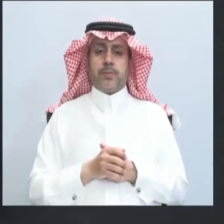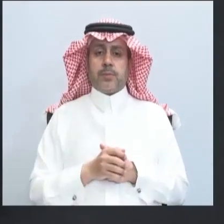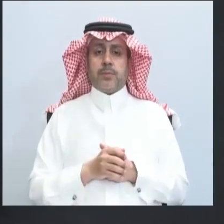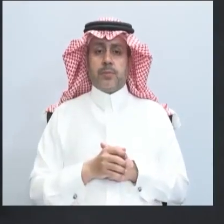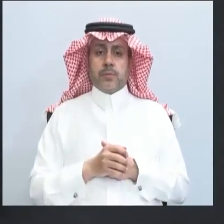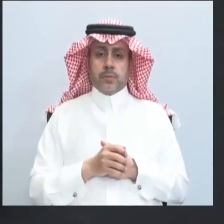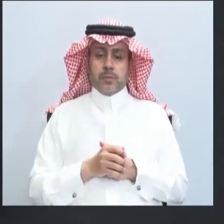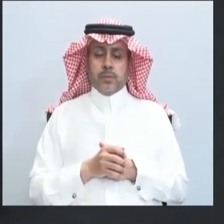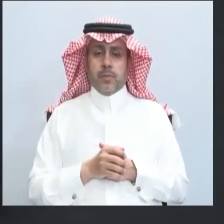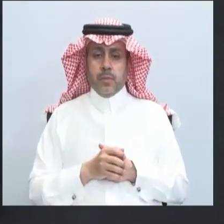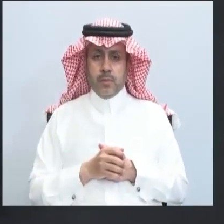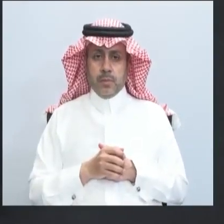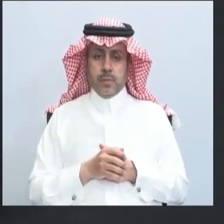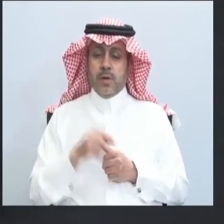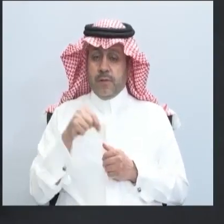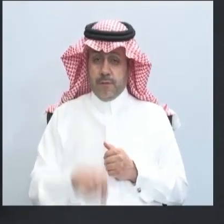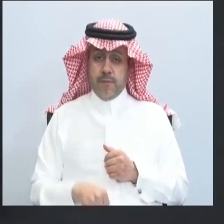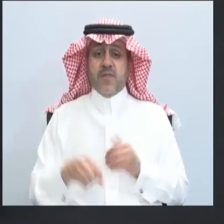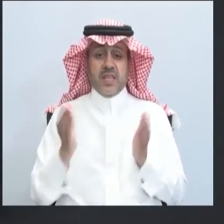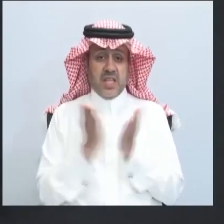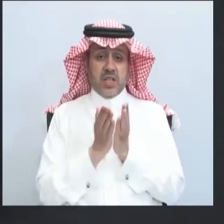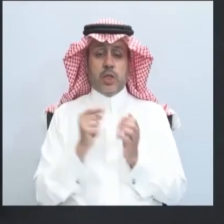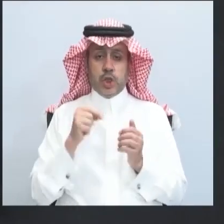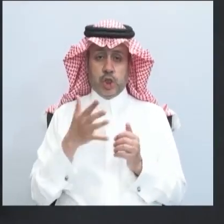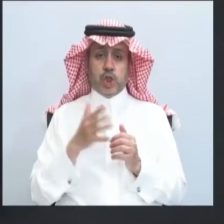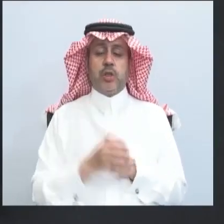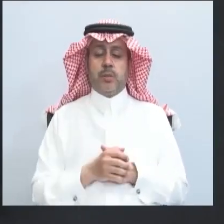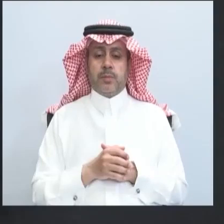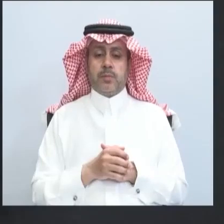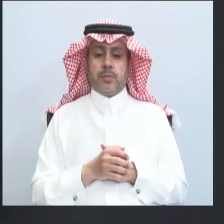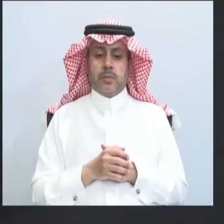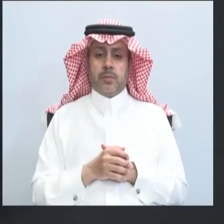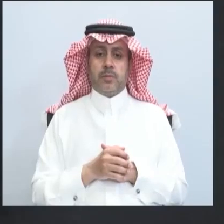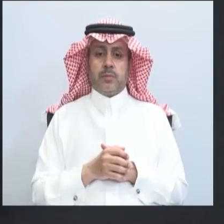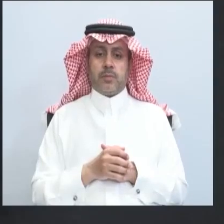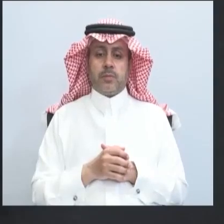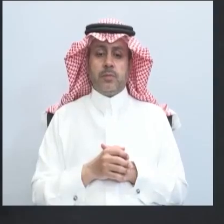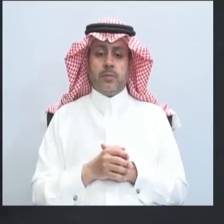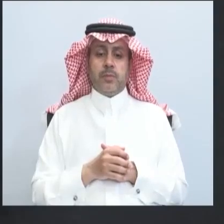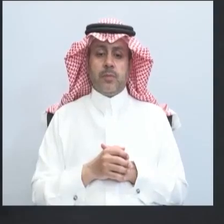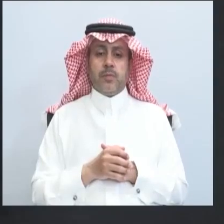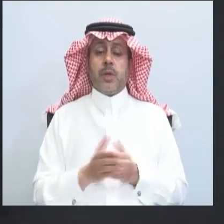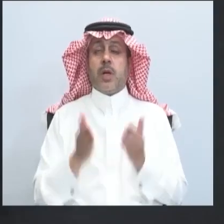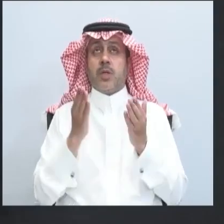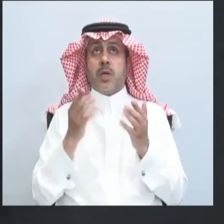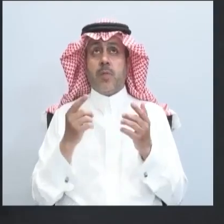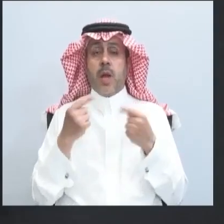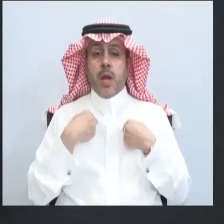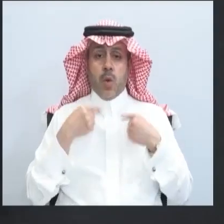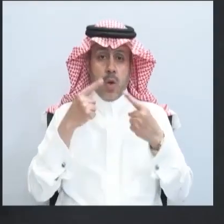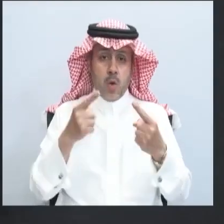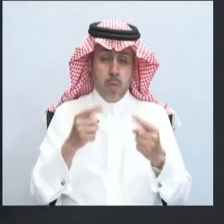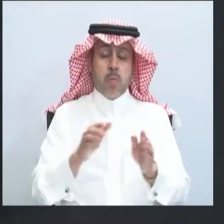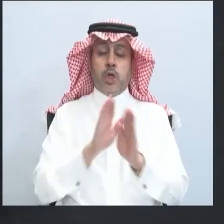ابنائي الطلاب وبنات الطالبات في درس جديد وعدنا اليكم بشوق سائلين الله تعالى لنا